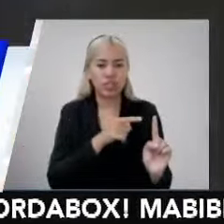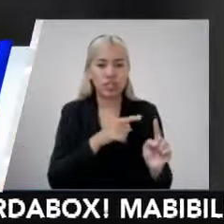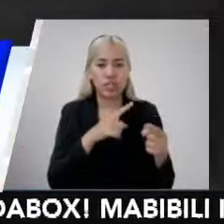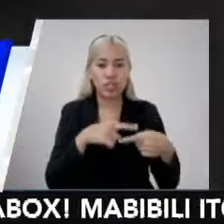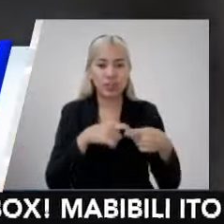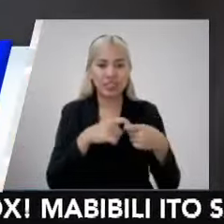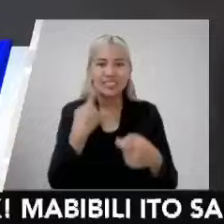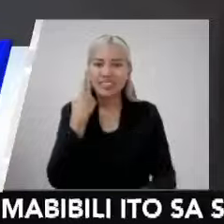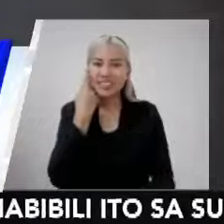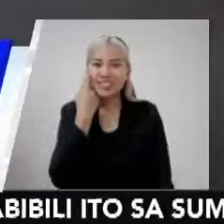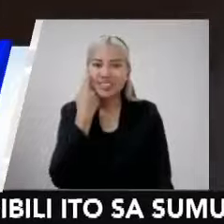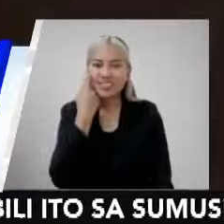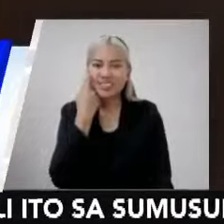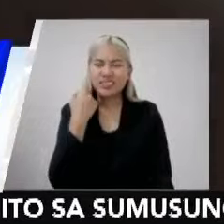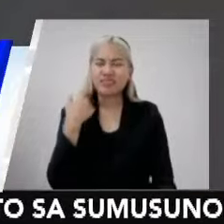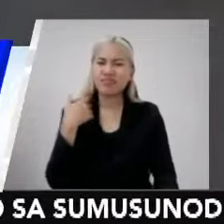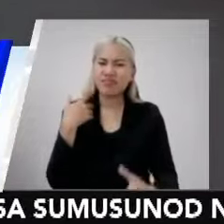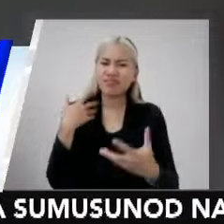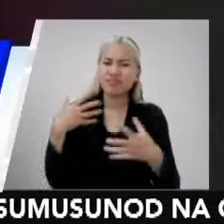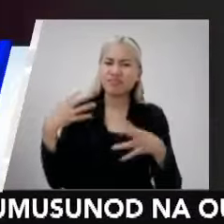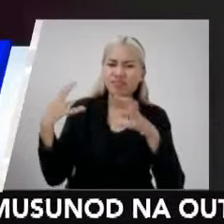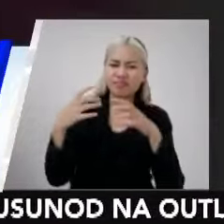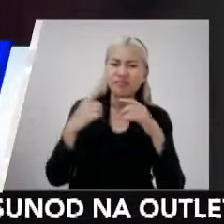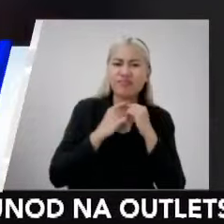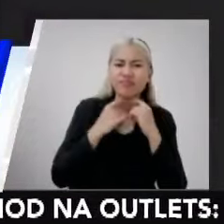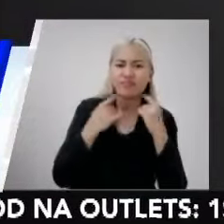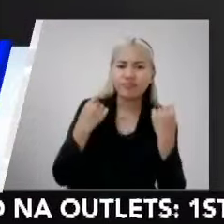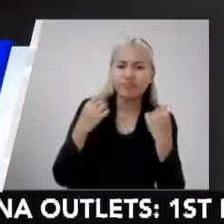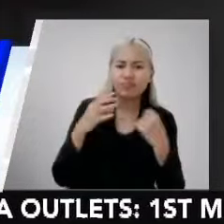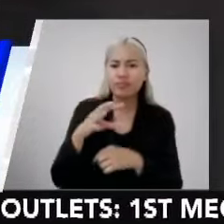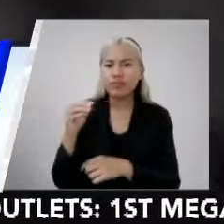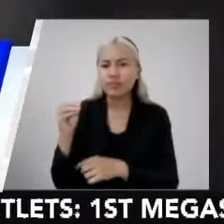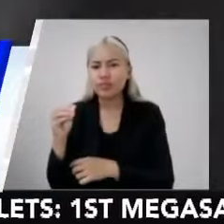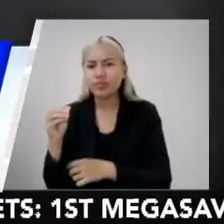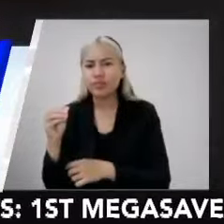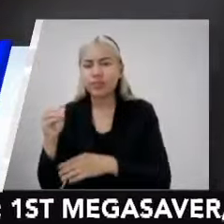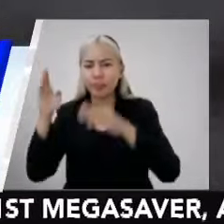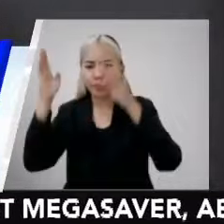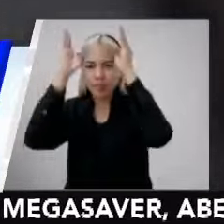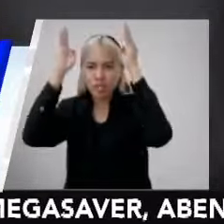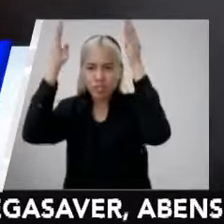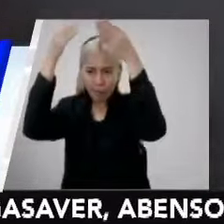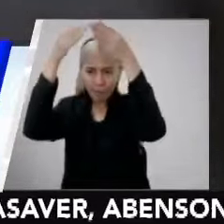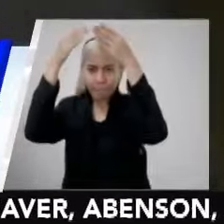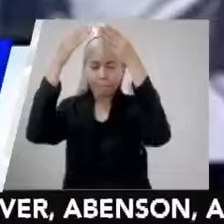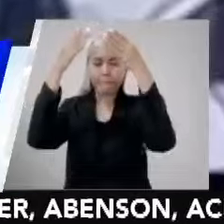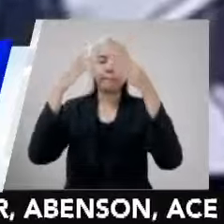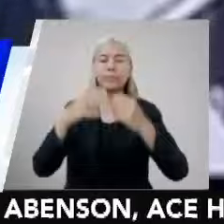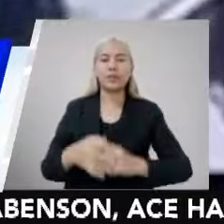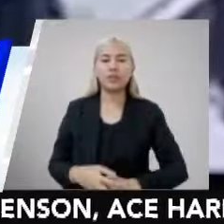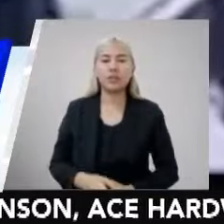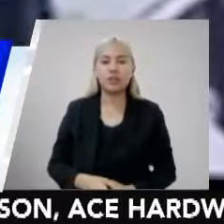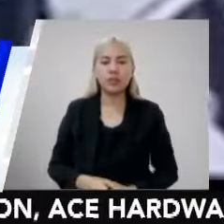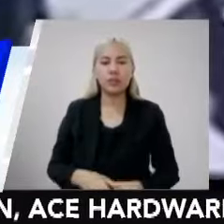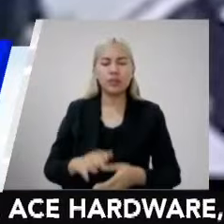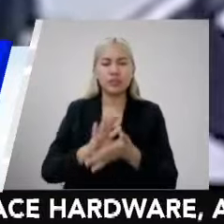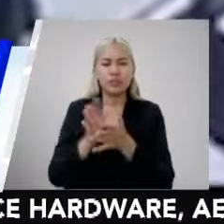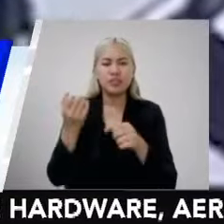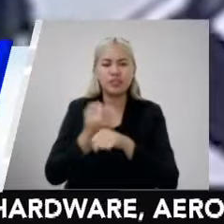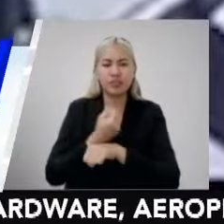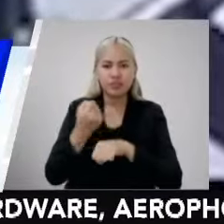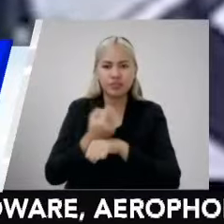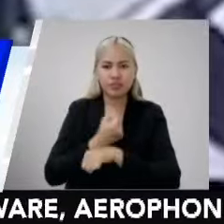matapos magkainitan si Father Valesa at Novaliches Bishop Antonio Tobias, nagkapisikalan parawang dalawa sa St. Joseph